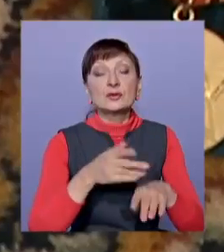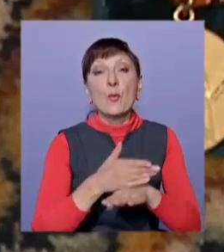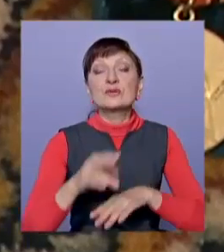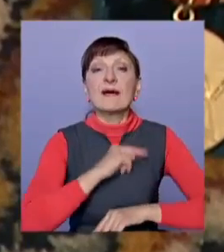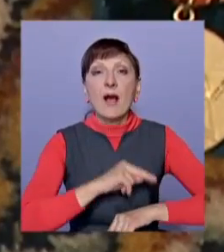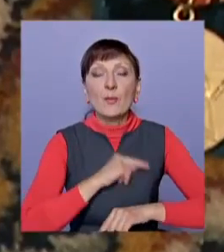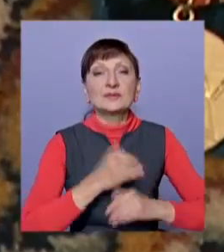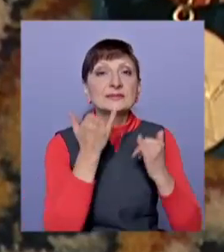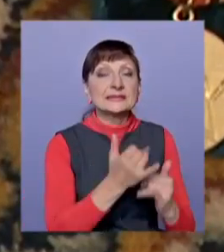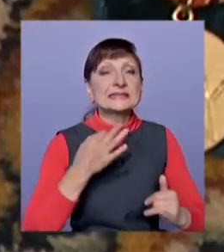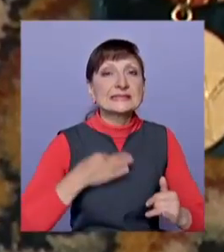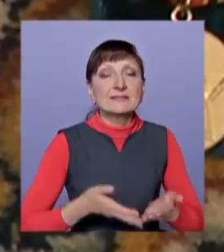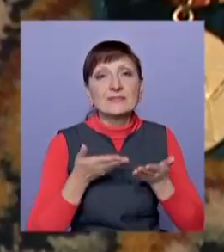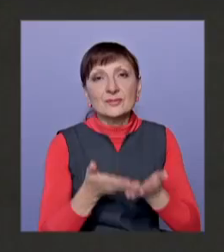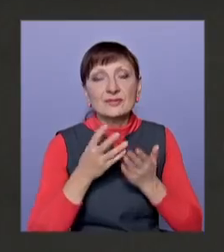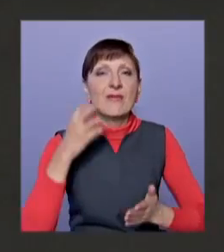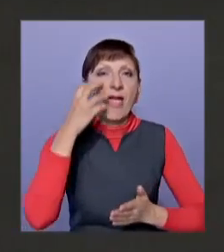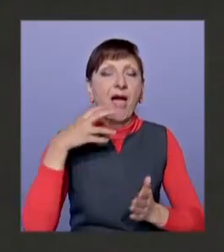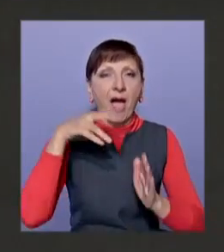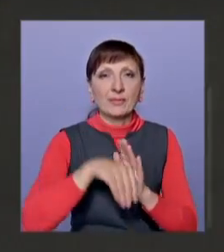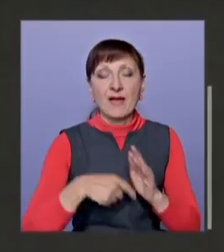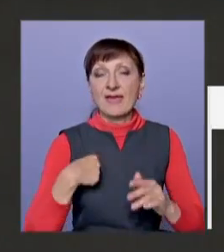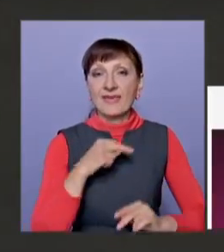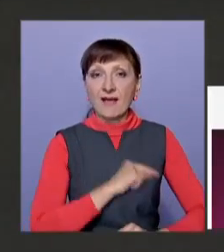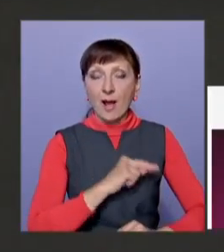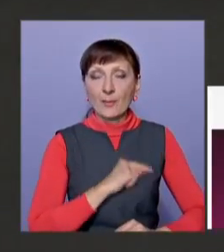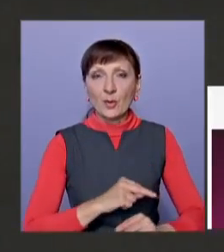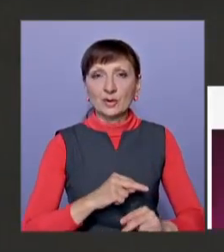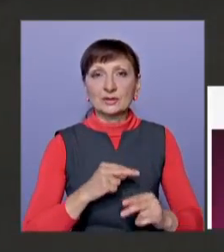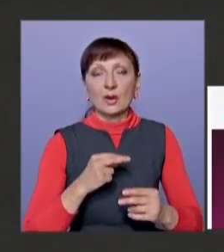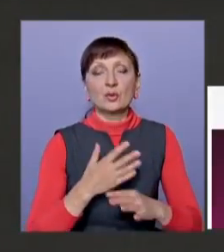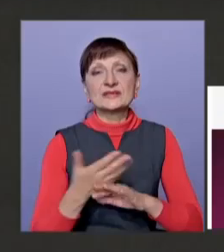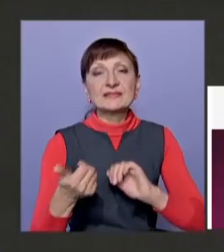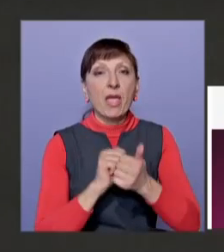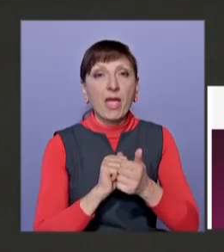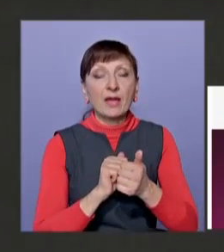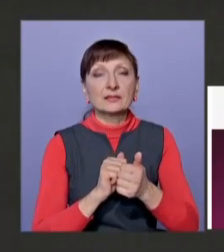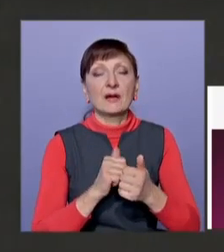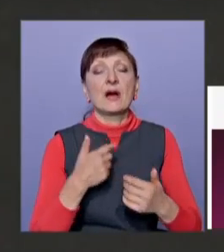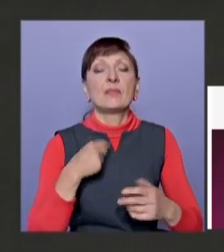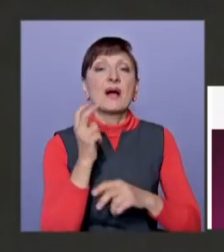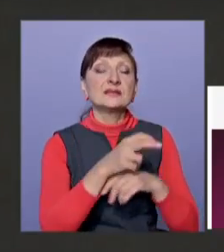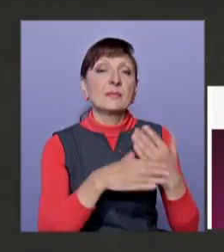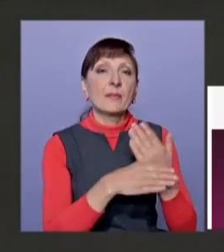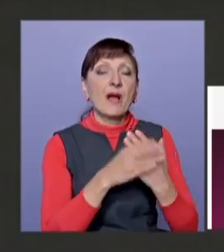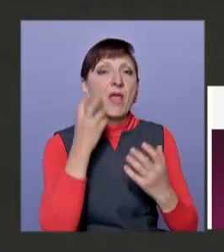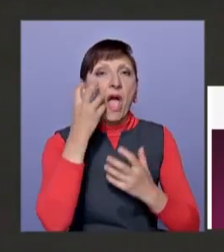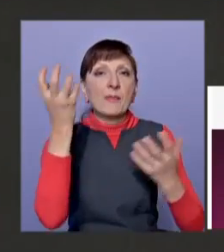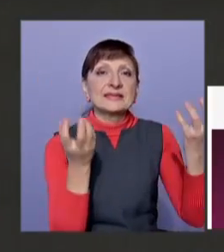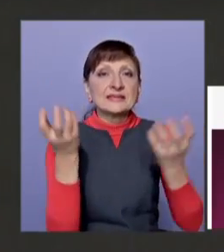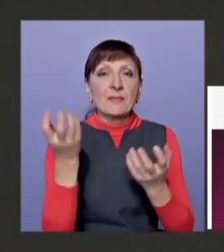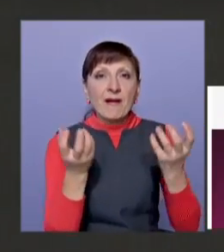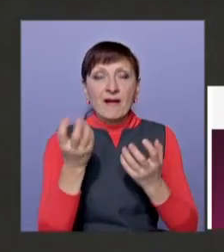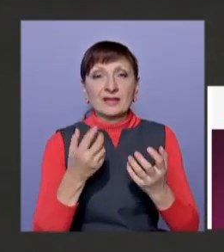работы радовать сына пирогами с яблоками. Я работала, так мы после смены ходили, помогали снимать яблоки. И